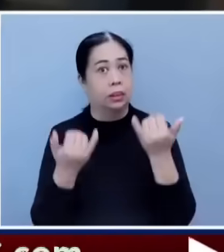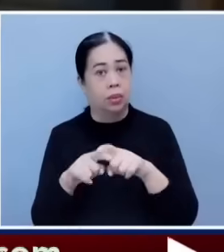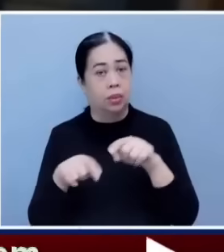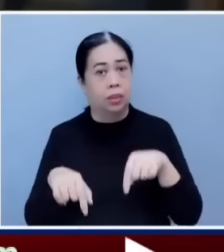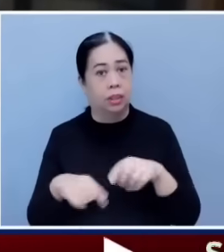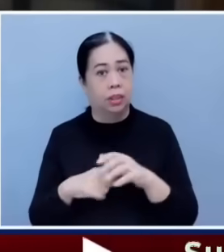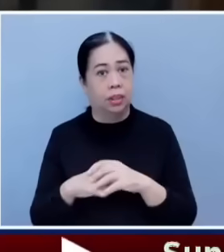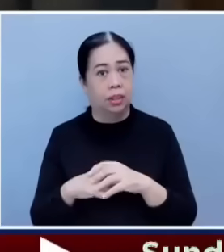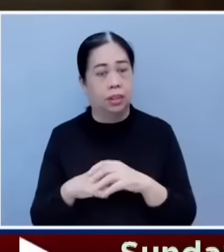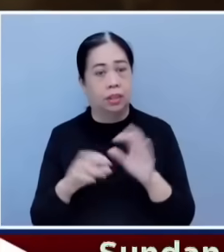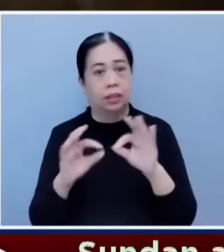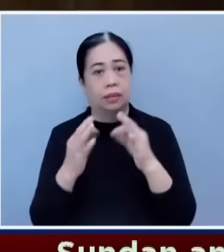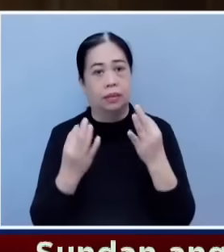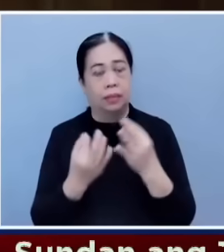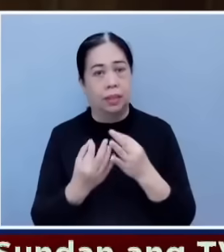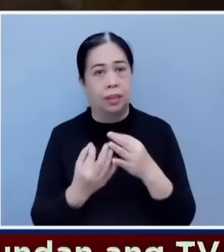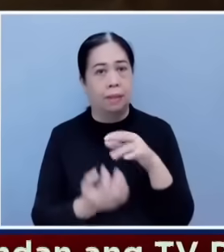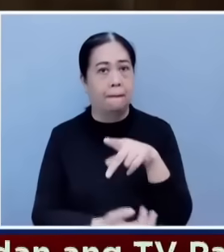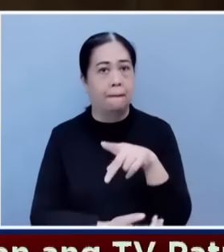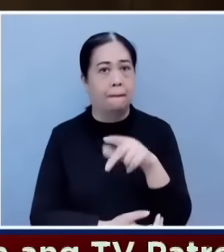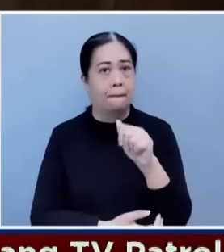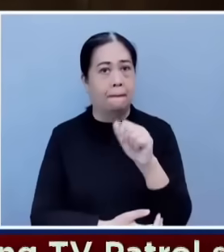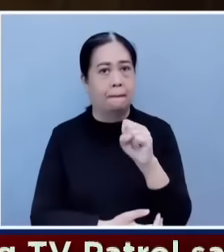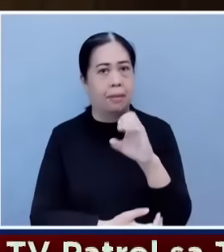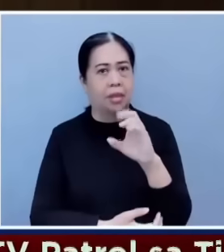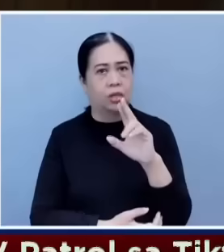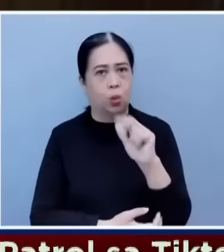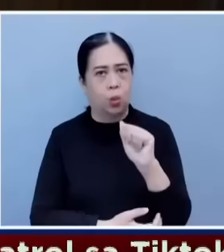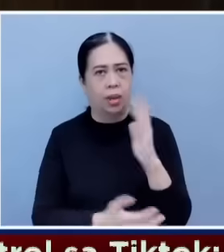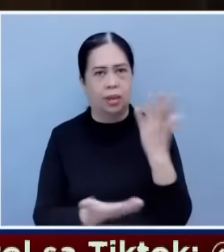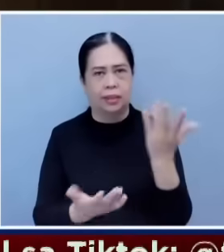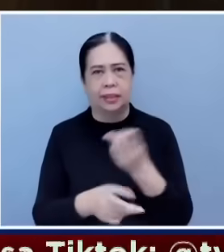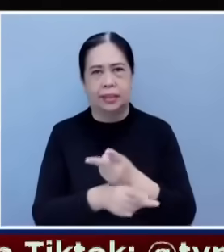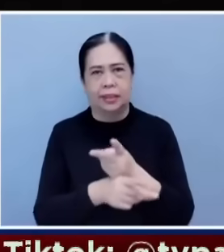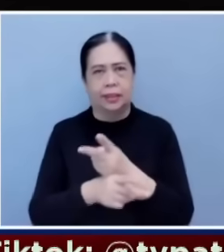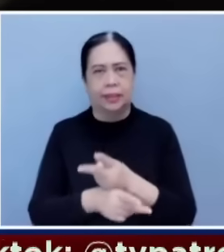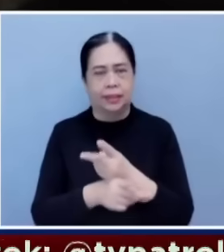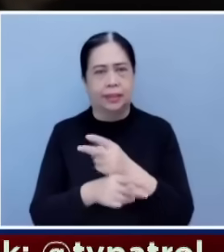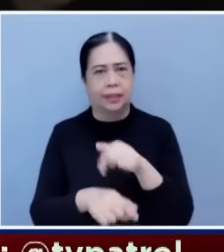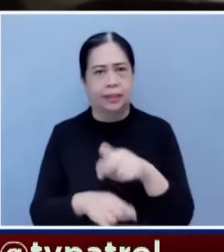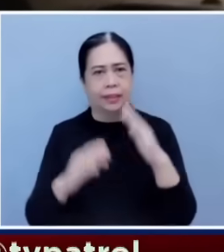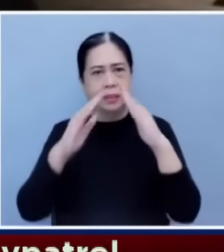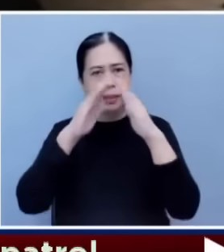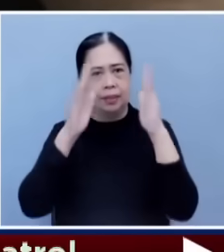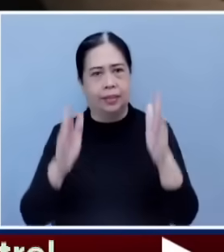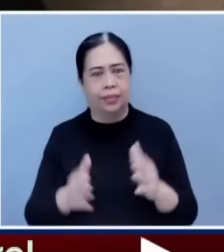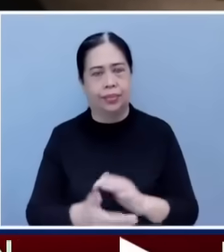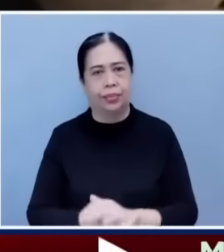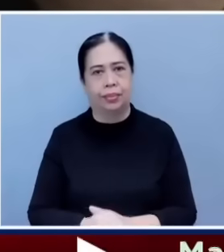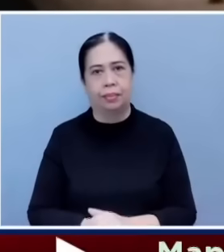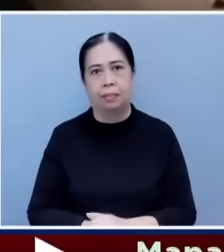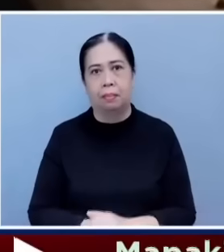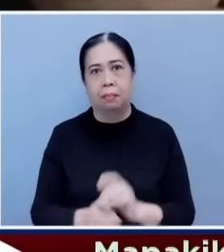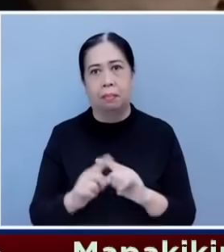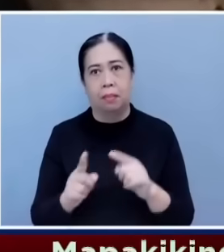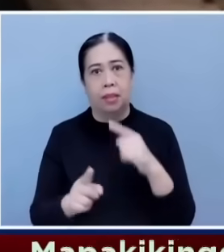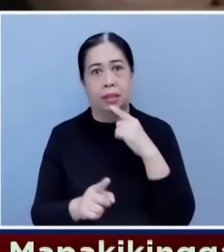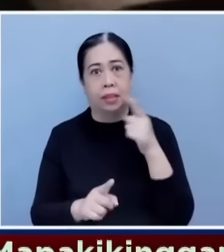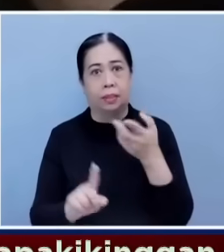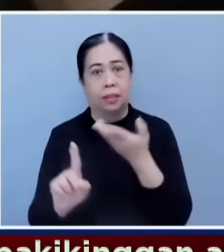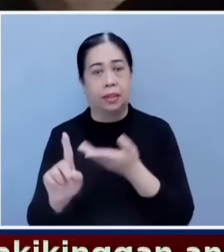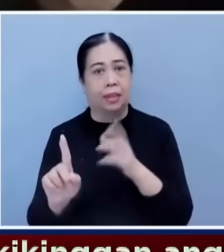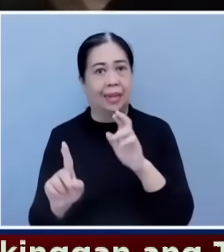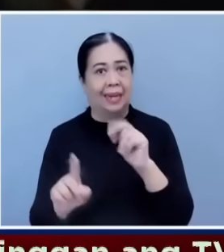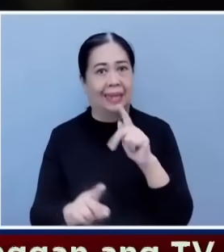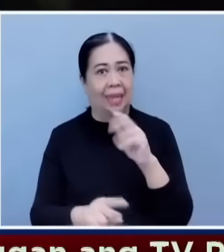ang pamilya Pascua na tumatayong caretaker ng bahay. Pero ayon kay Ginoong Renato